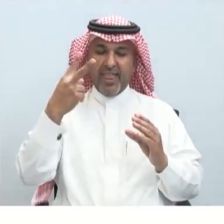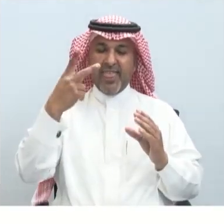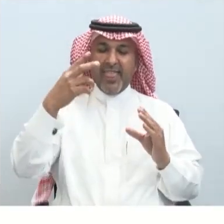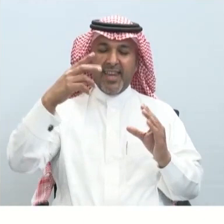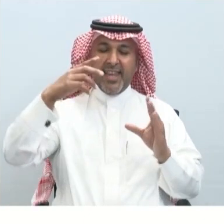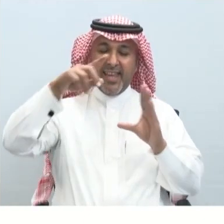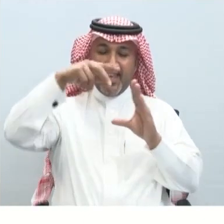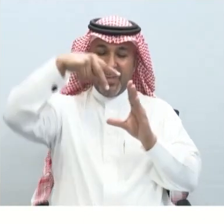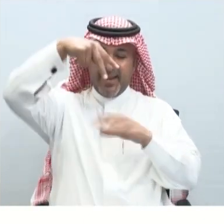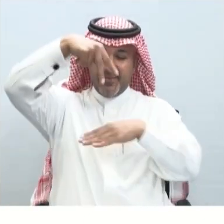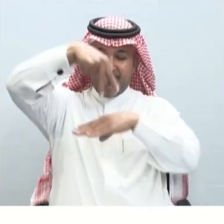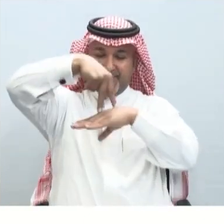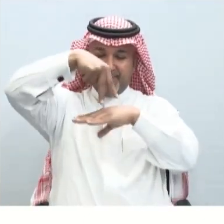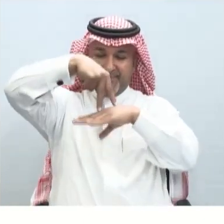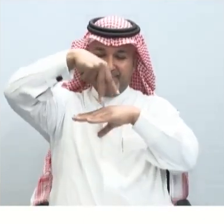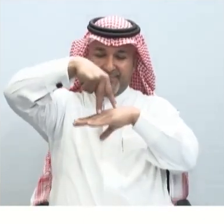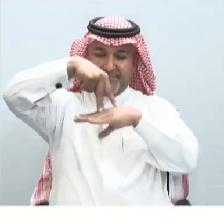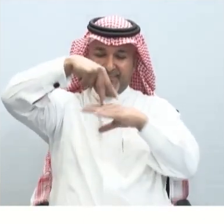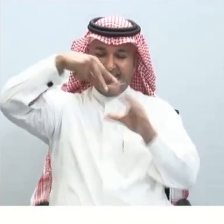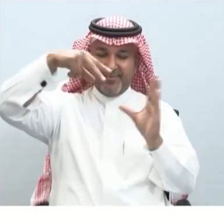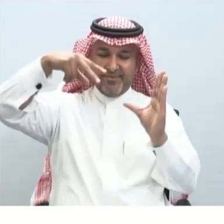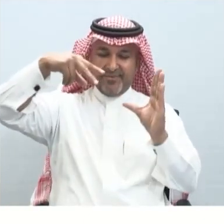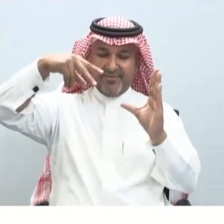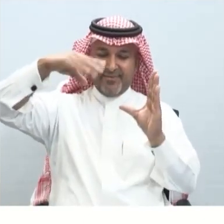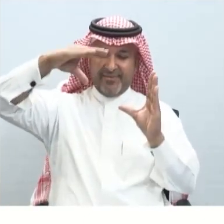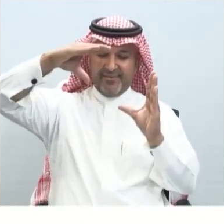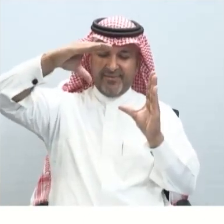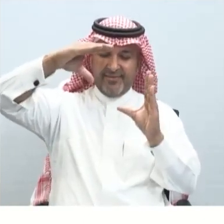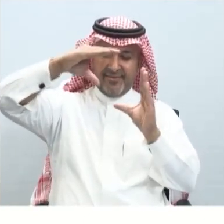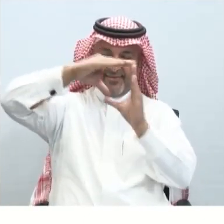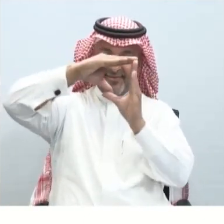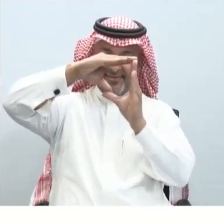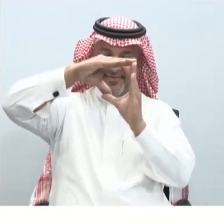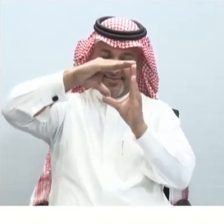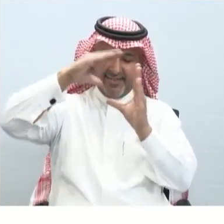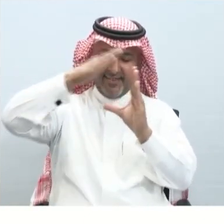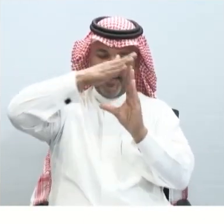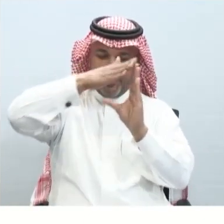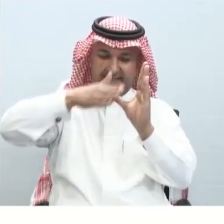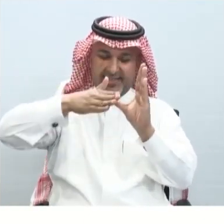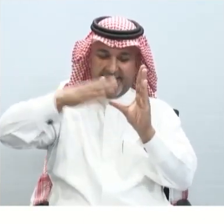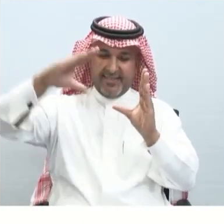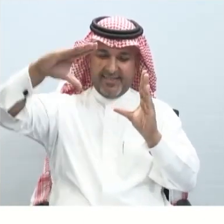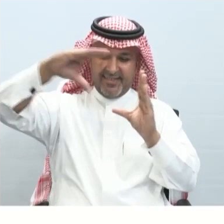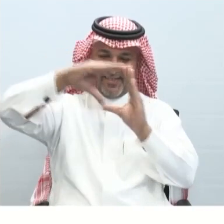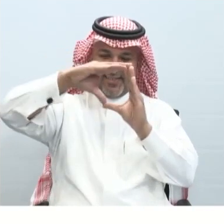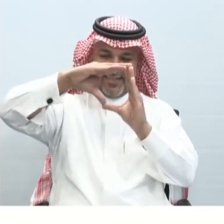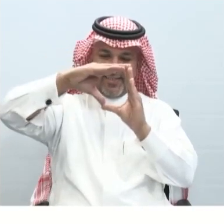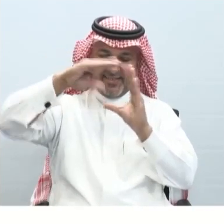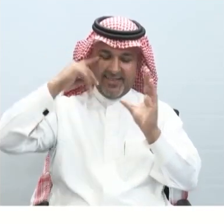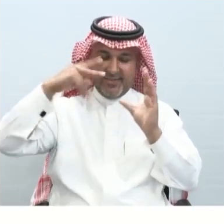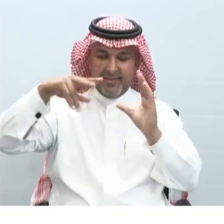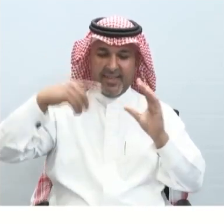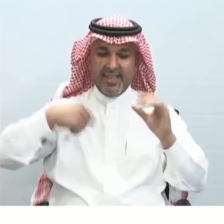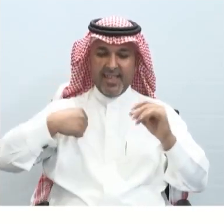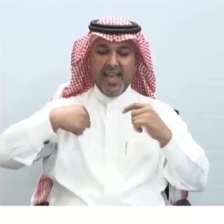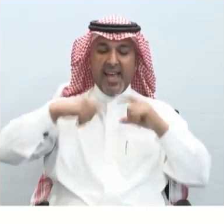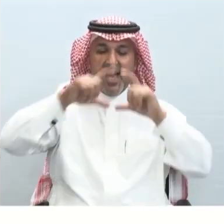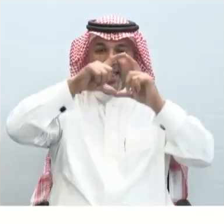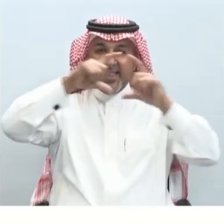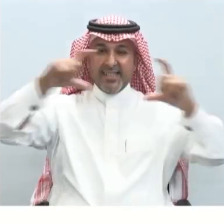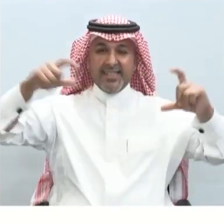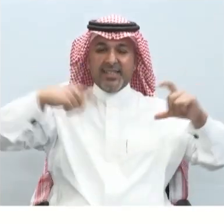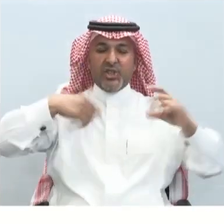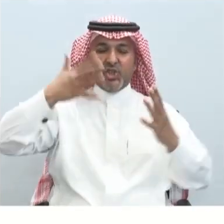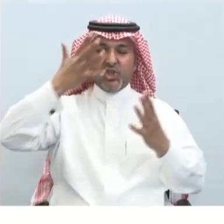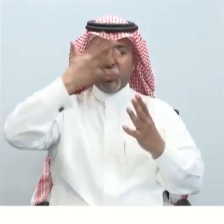نتوسع في ذلك حتى نوجد مساحه متوازي الاضلاع فانا افتراض انه متوازي الاضلاع مثلا هذا هو اي